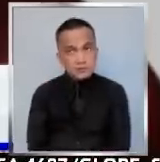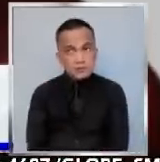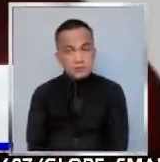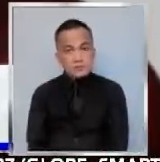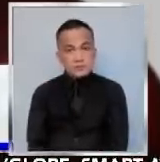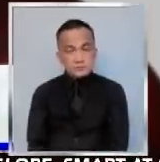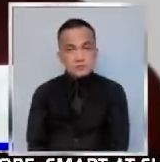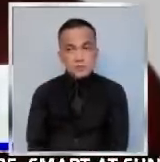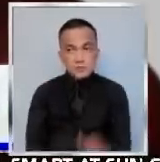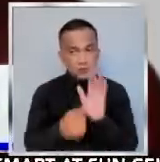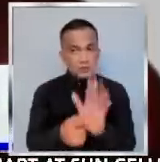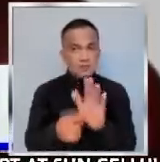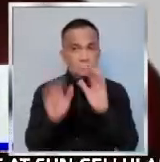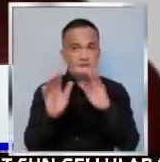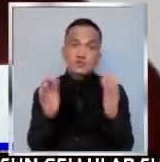magpakita sa mundo na